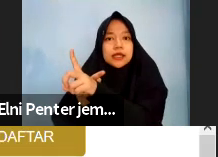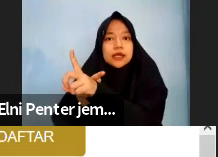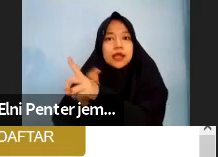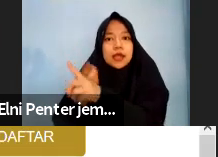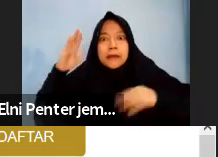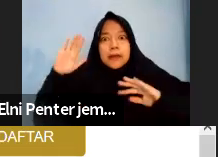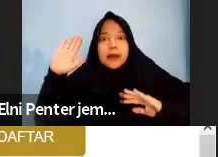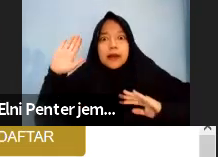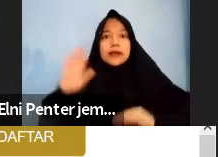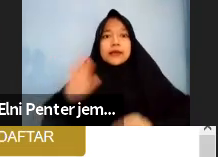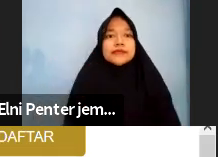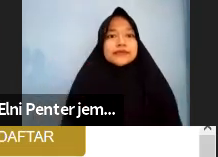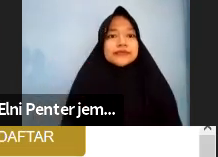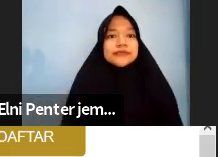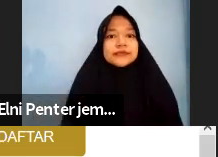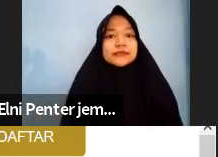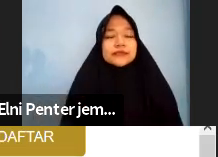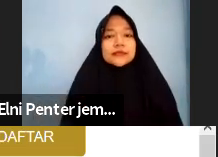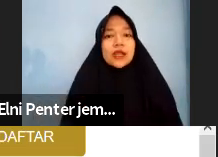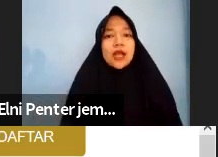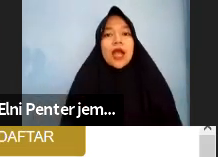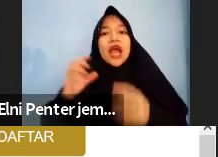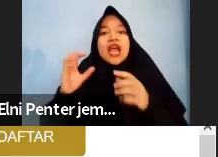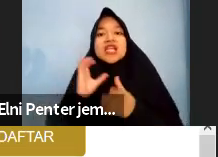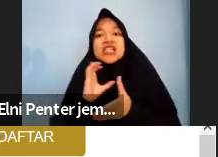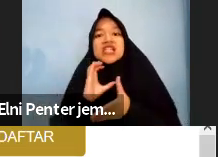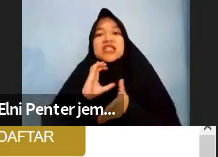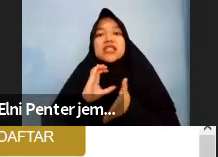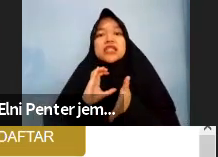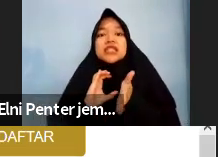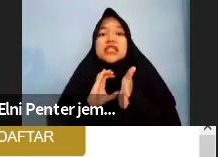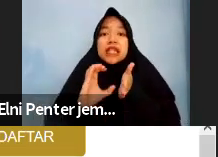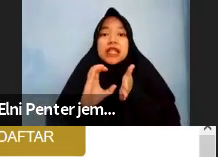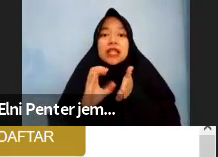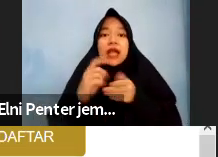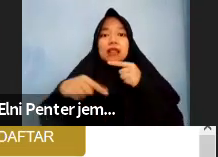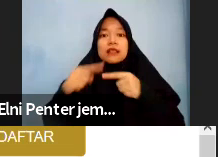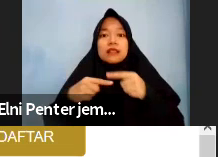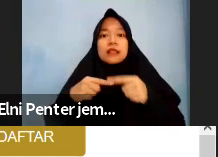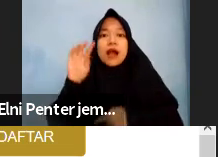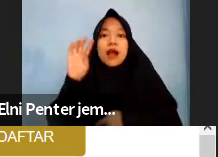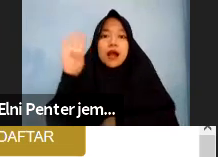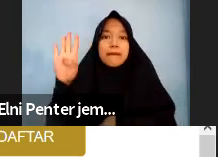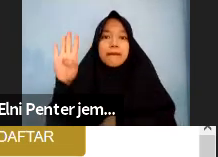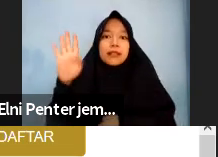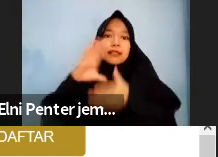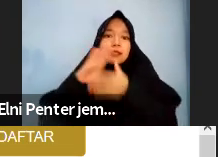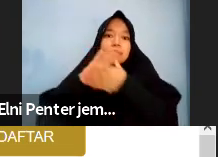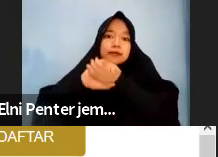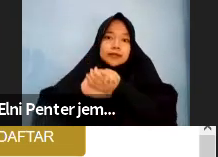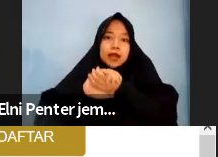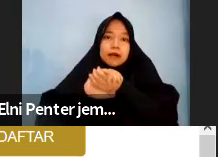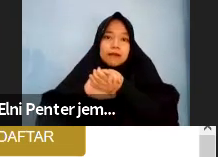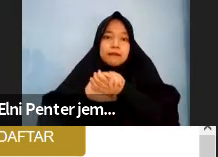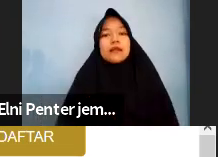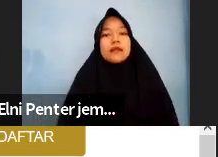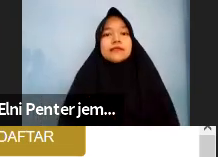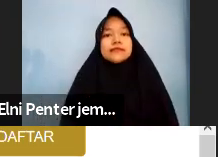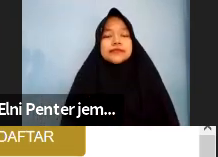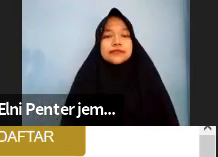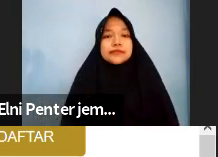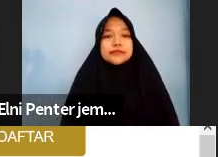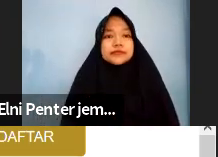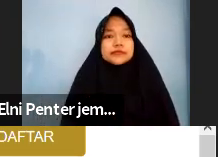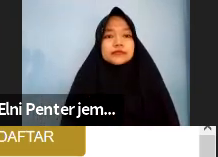cerita empat sahabat Nisa Martha Chandra dan Wayan episode kali ini